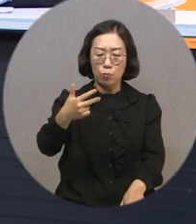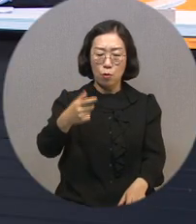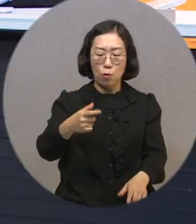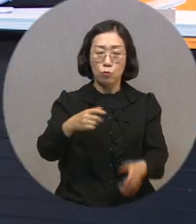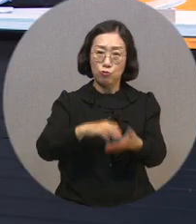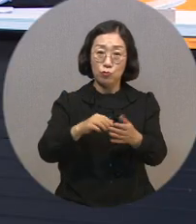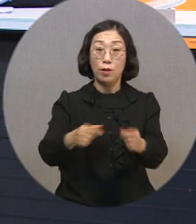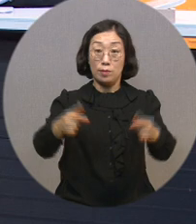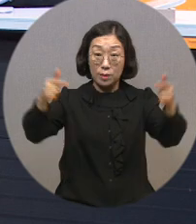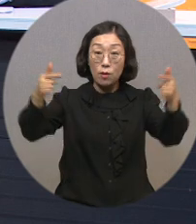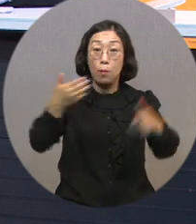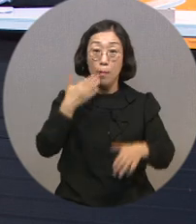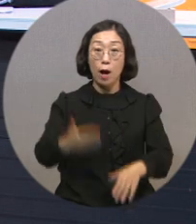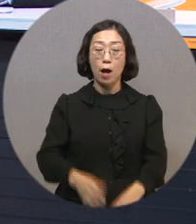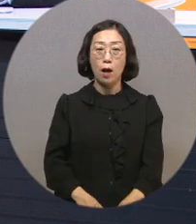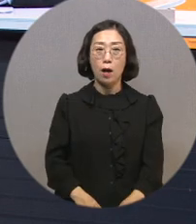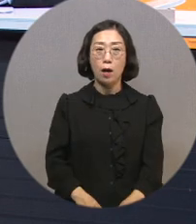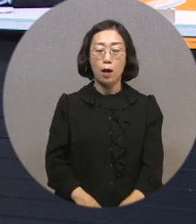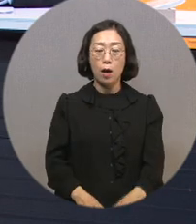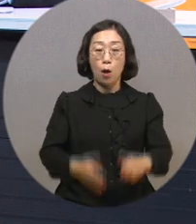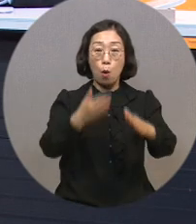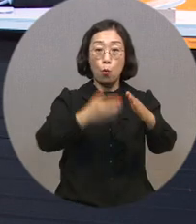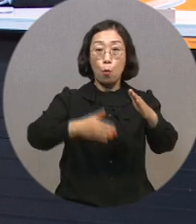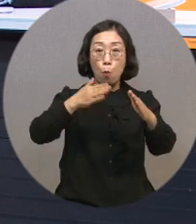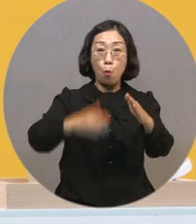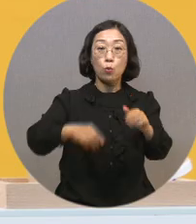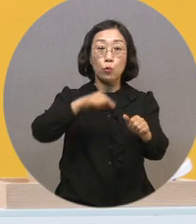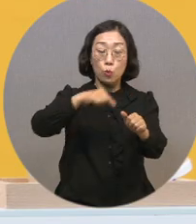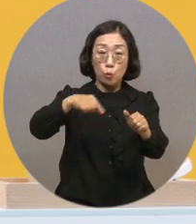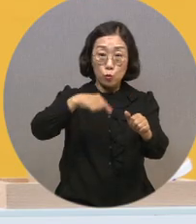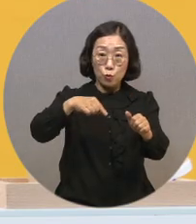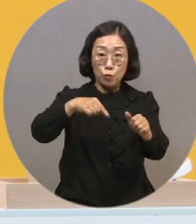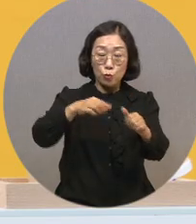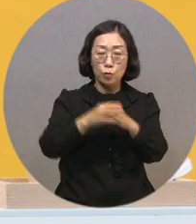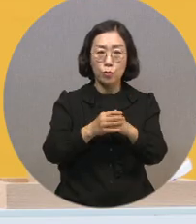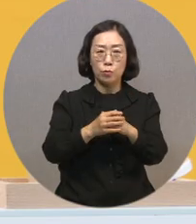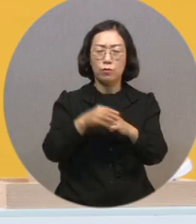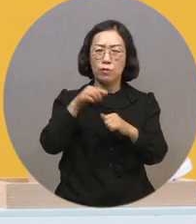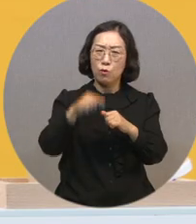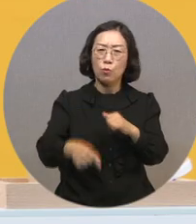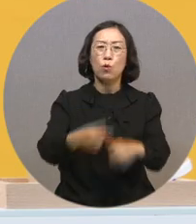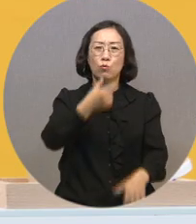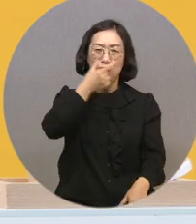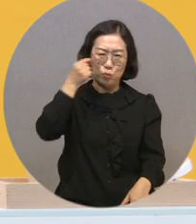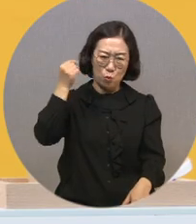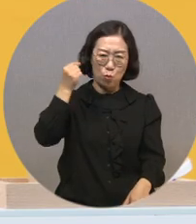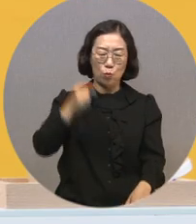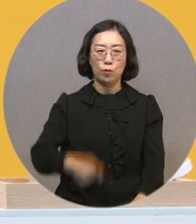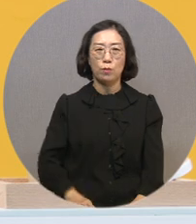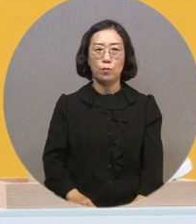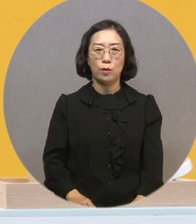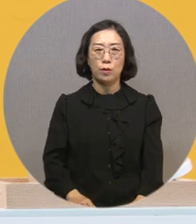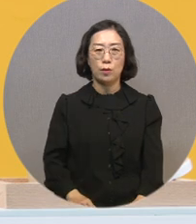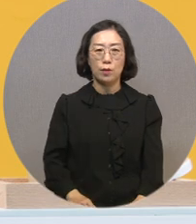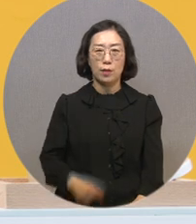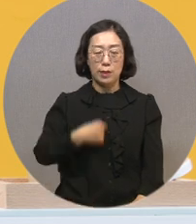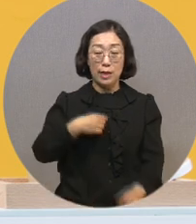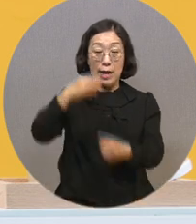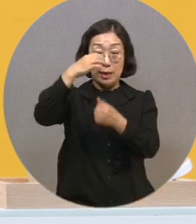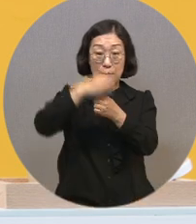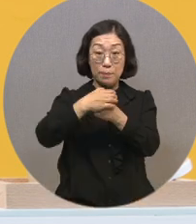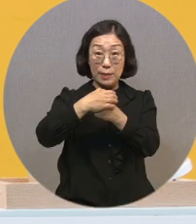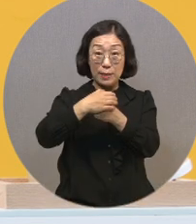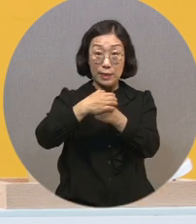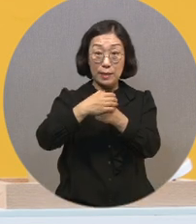있어요. 네네. 그런데 이 공교육 차원에서 우리가 이것만 가지고는 안 된다 해서 제가 지금 제 임기